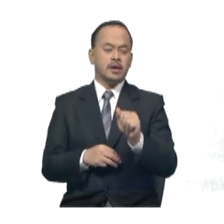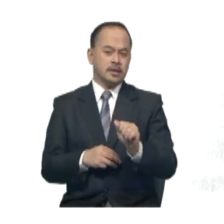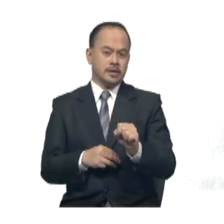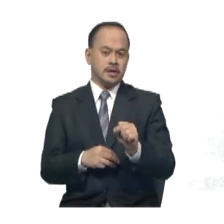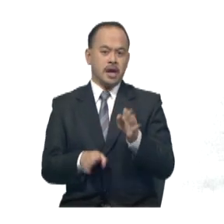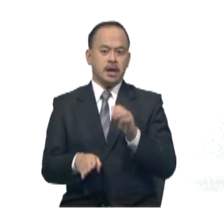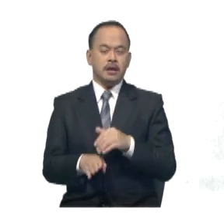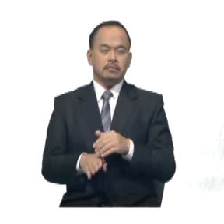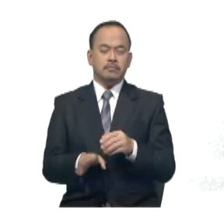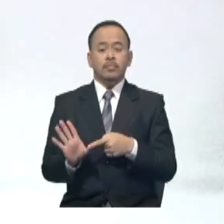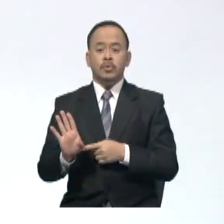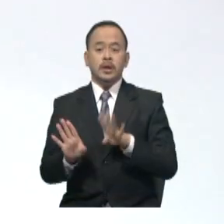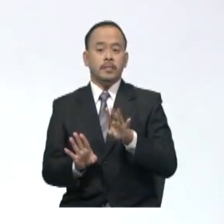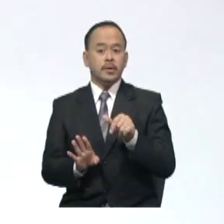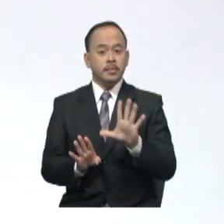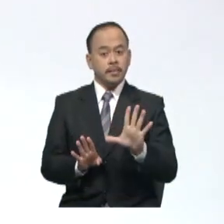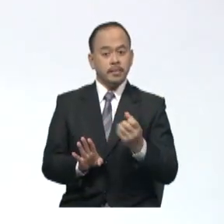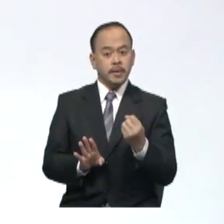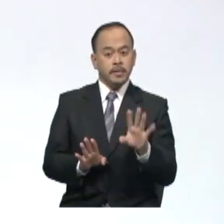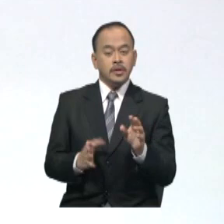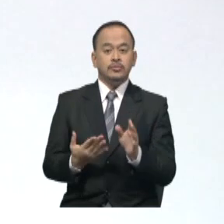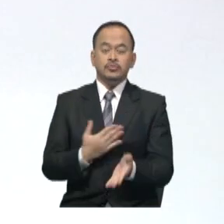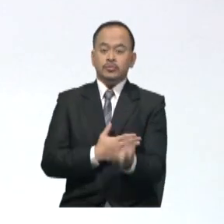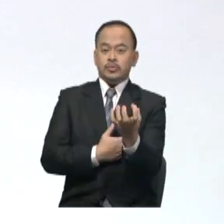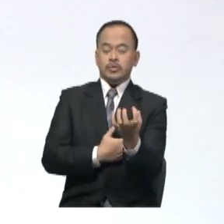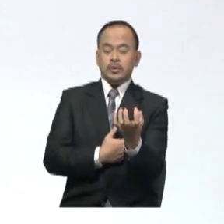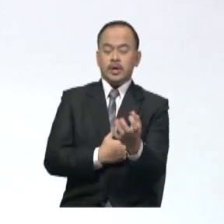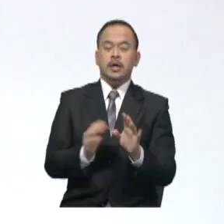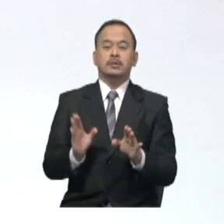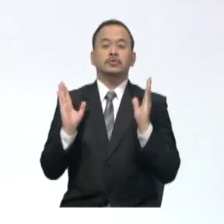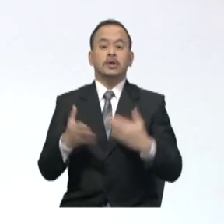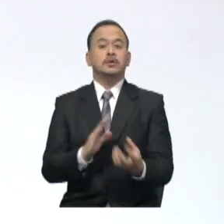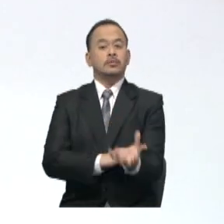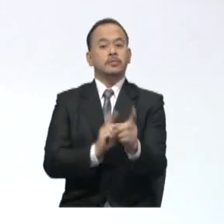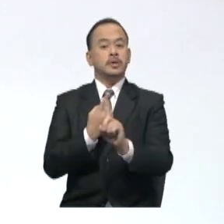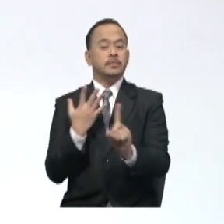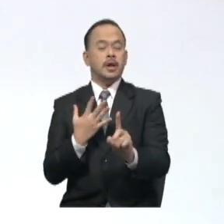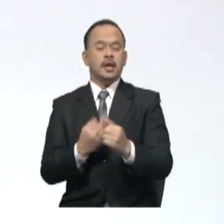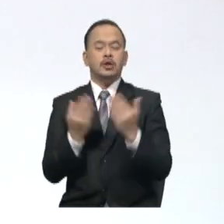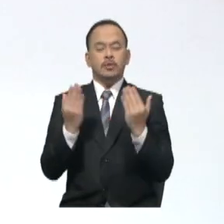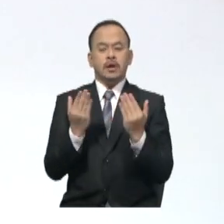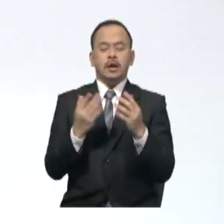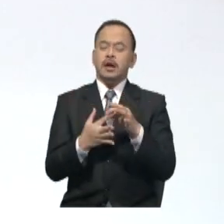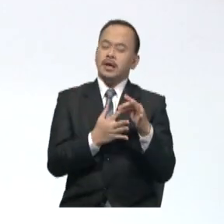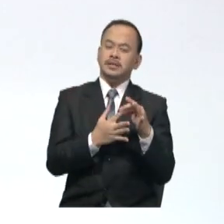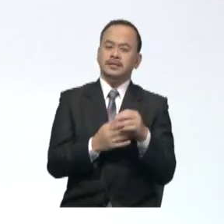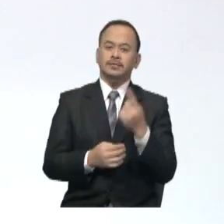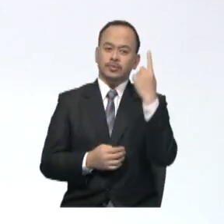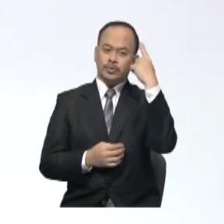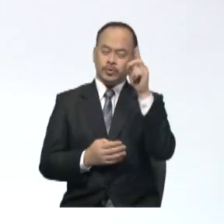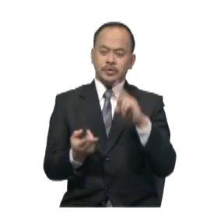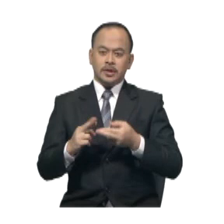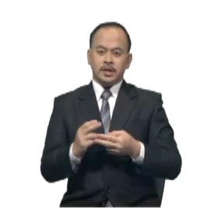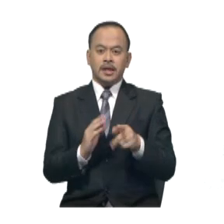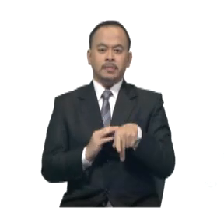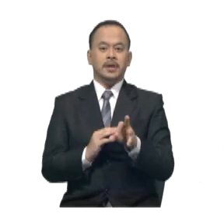pada jam 4.15 subuh. Ada satu ceramah dan juga solat subuh berjemaah dan kita ni ada doa khas untuk rakyat saudara-saudara kita ni di